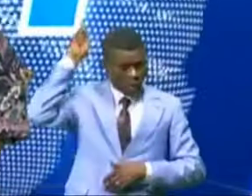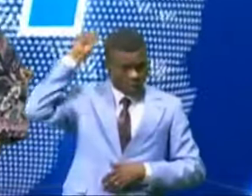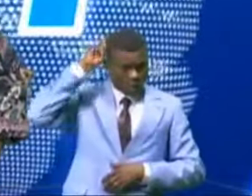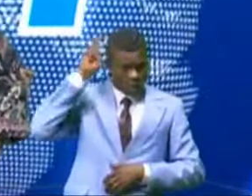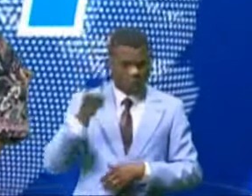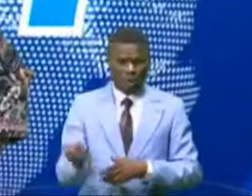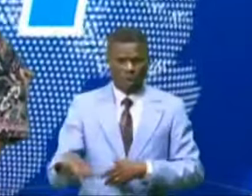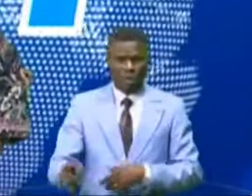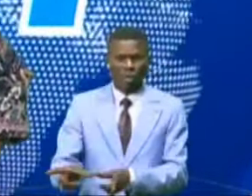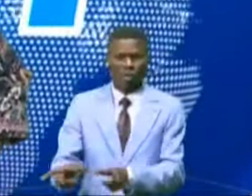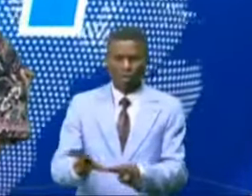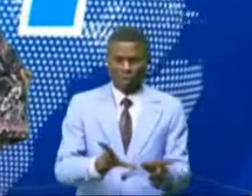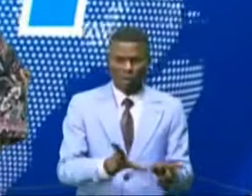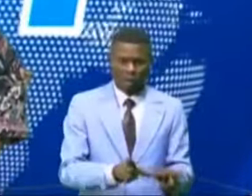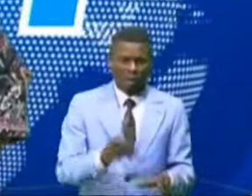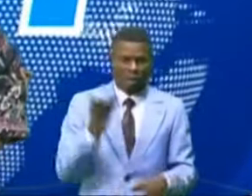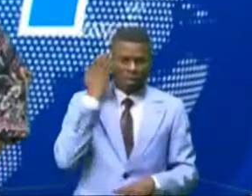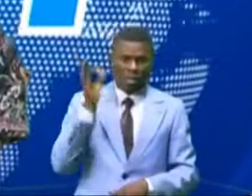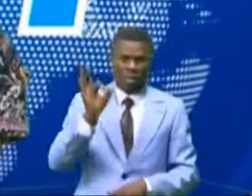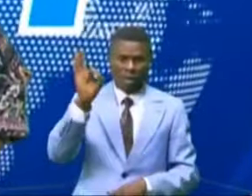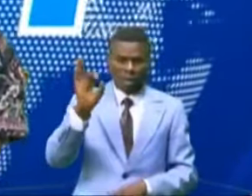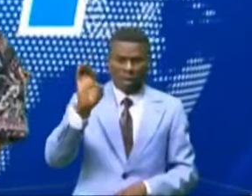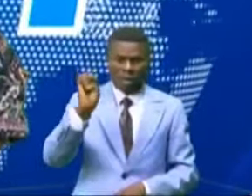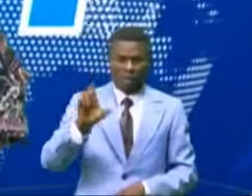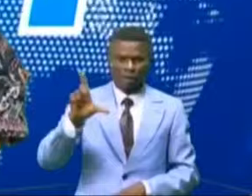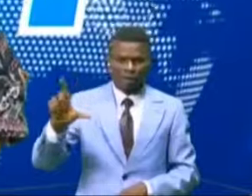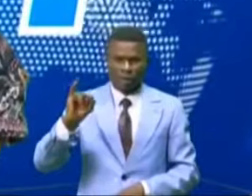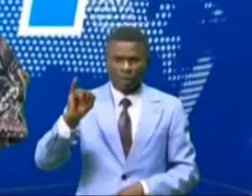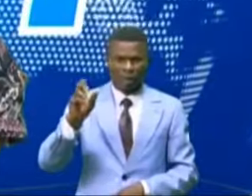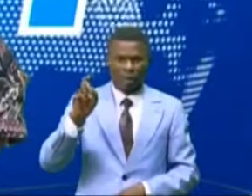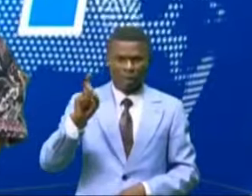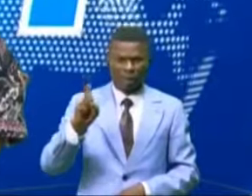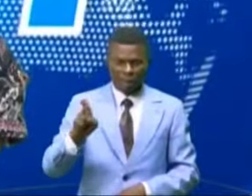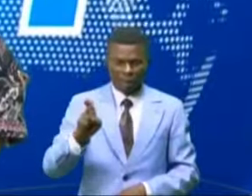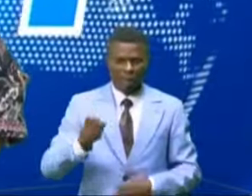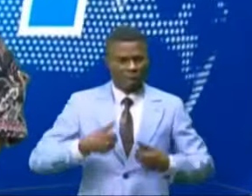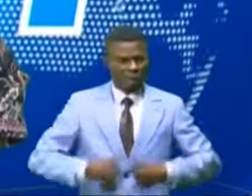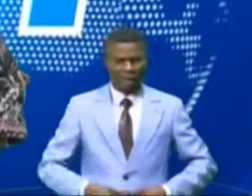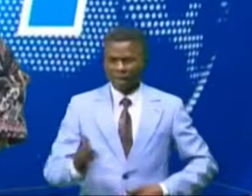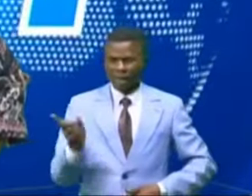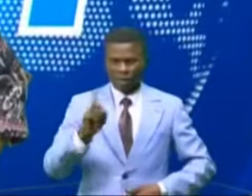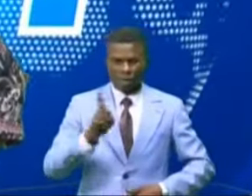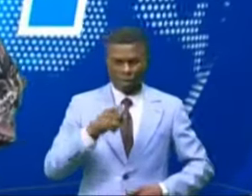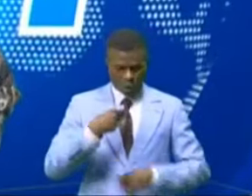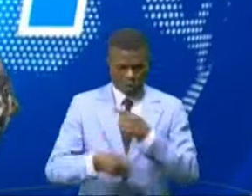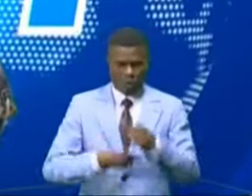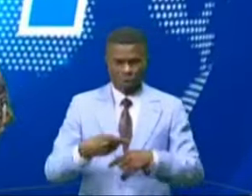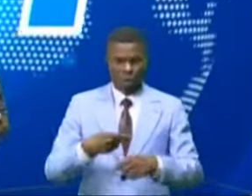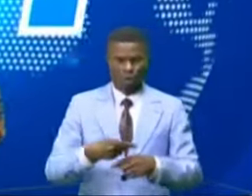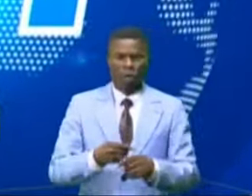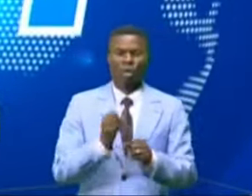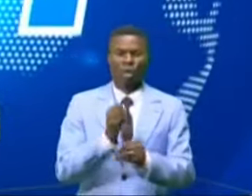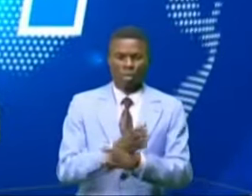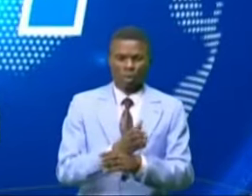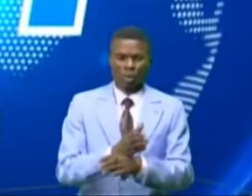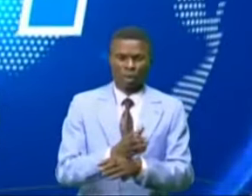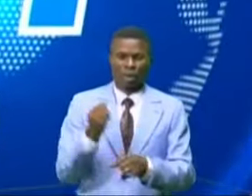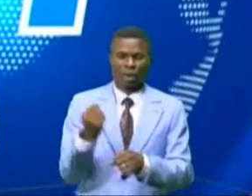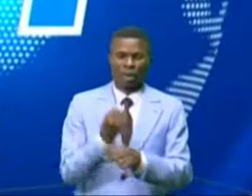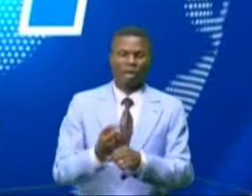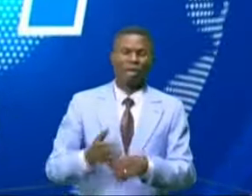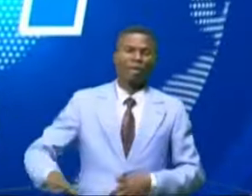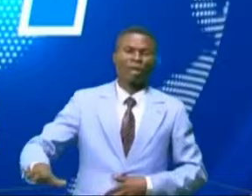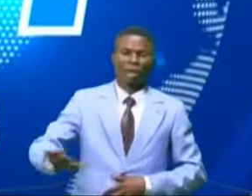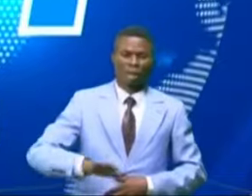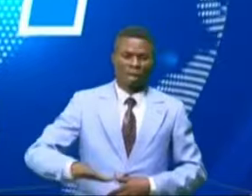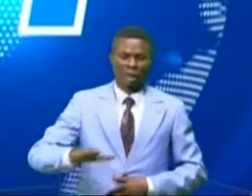Lualaba. Feli Mbenga Mukuna dit ne pas se décourager malgré son échec. L'homme se met désormais à la disposition de la nation